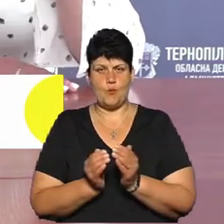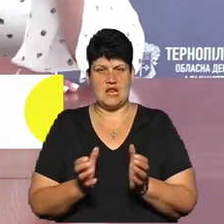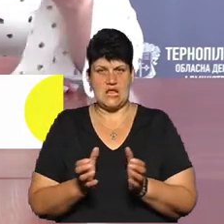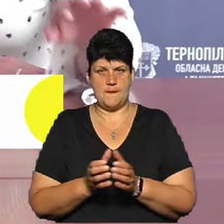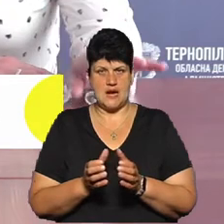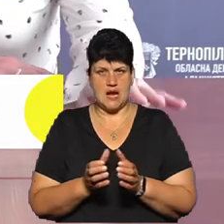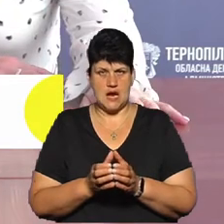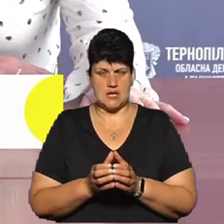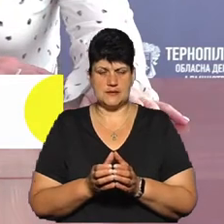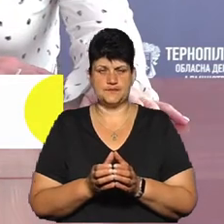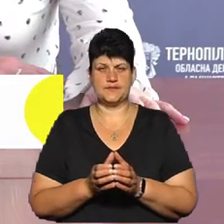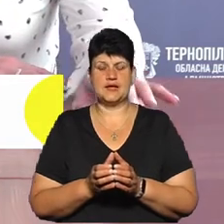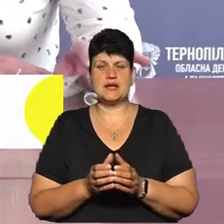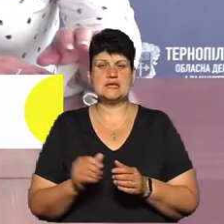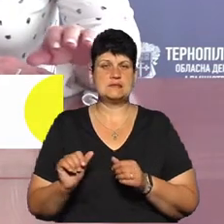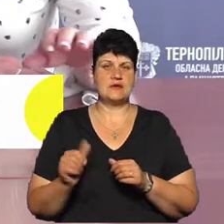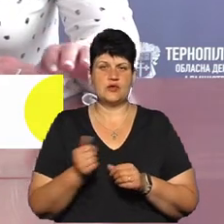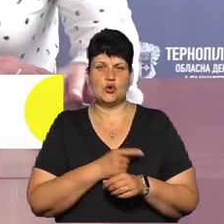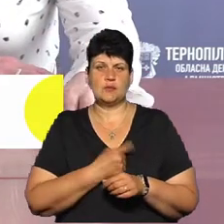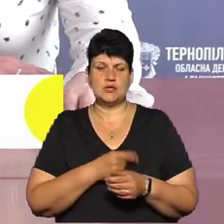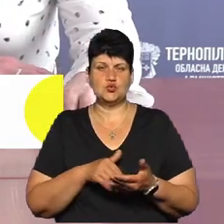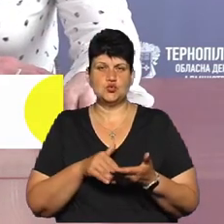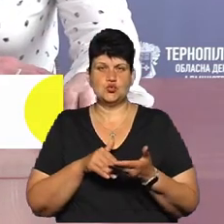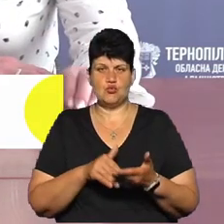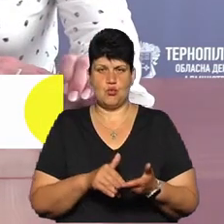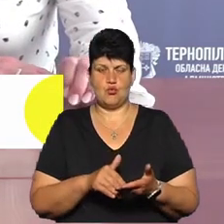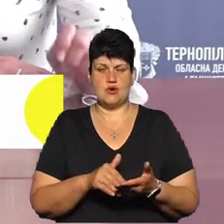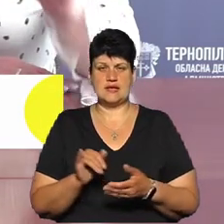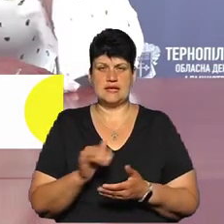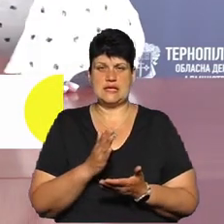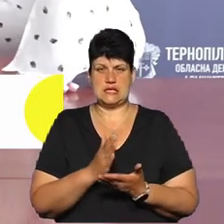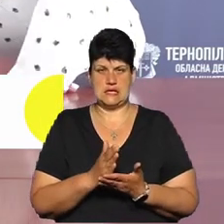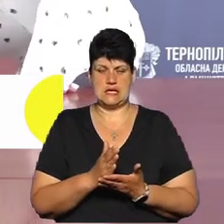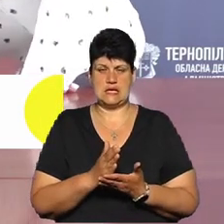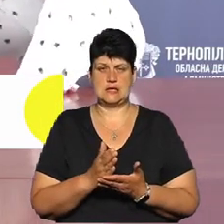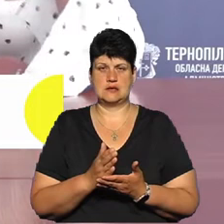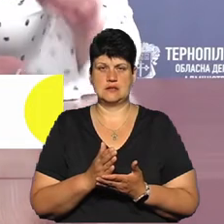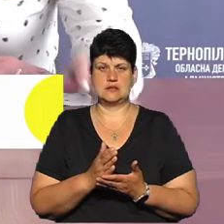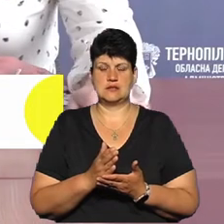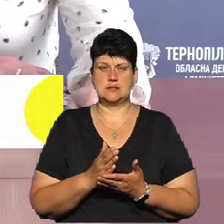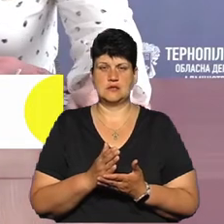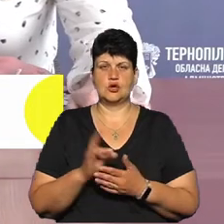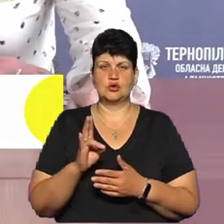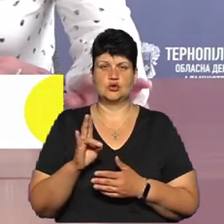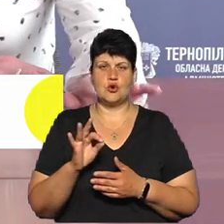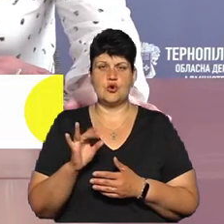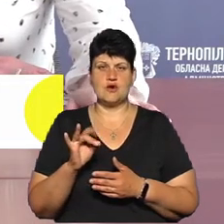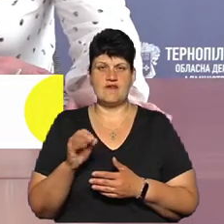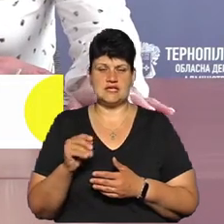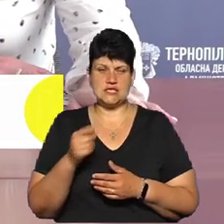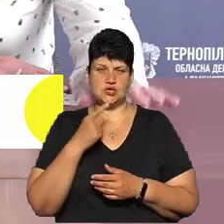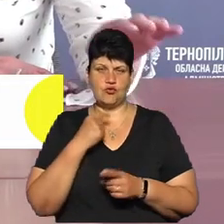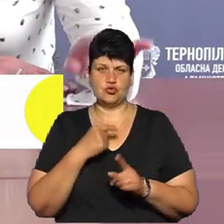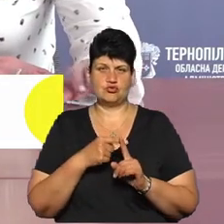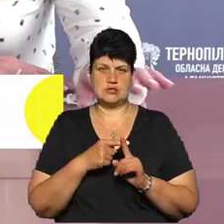мобільні бригади із первинної медичної допомоги і є за рахунок Норвезького Червоного Хреста.